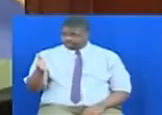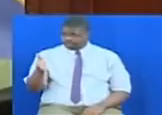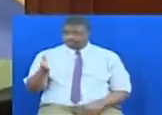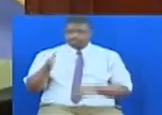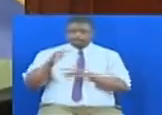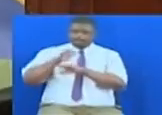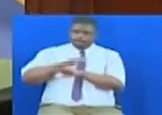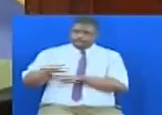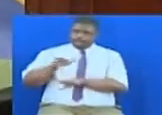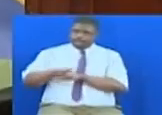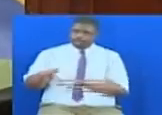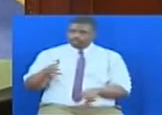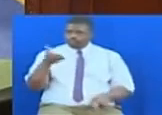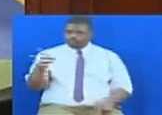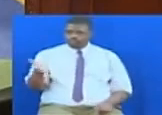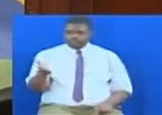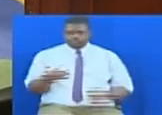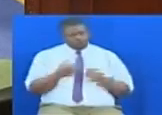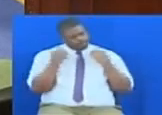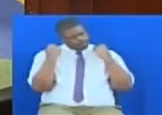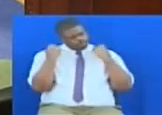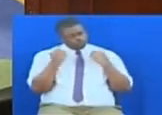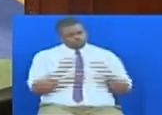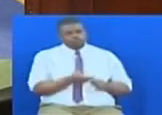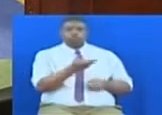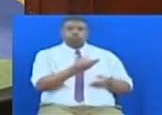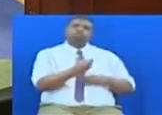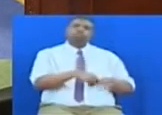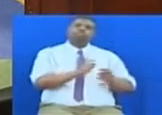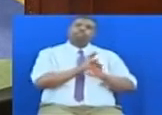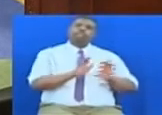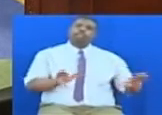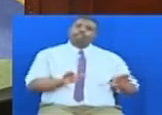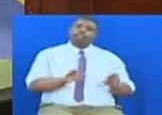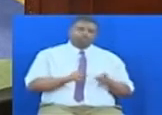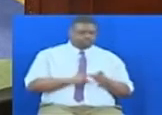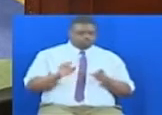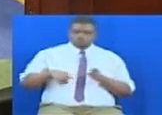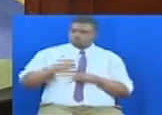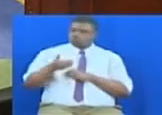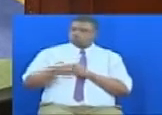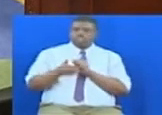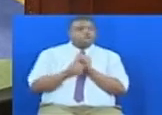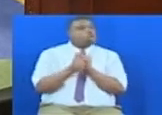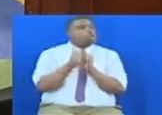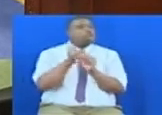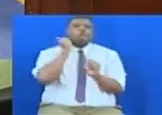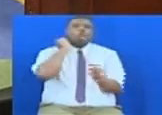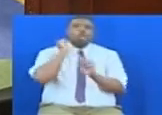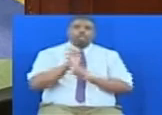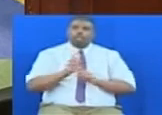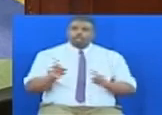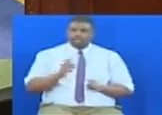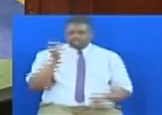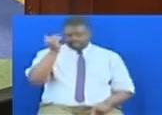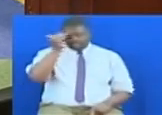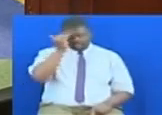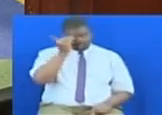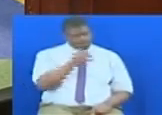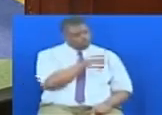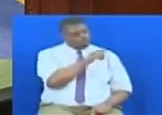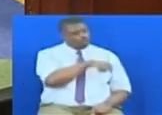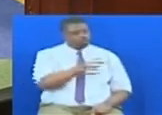maelekezo hayo yaliyoimarisha uchumi wetu hayajaturudisha nyuma. Imekuwa ni hekima kwa